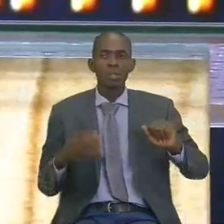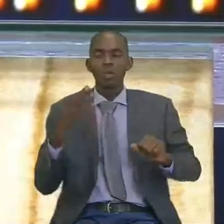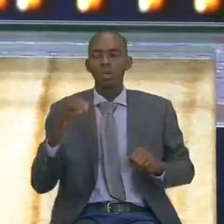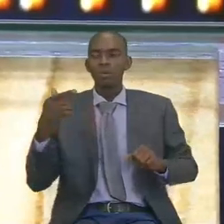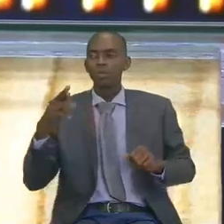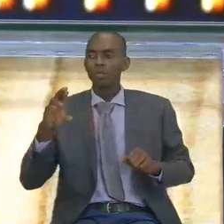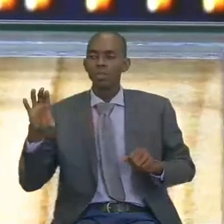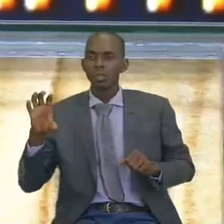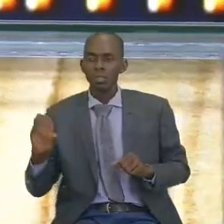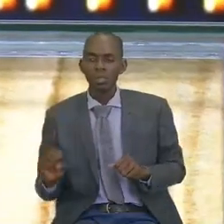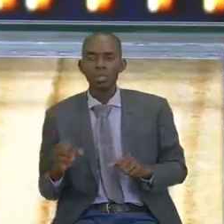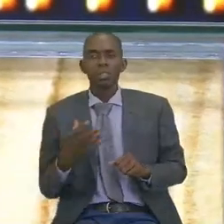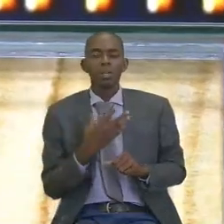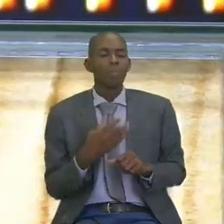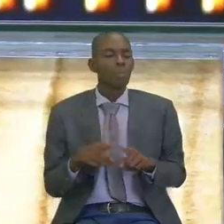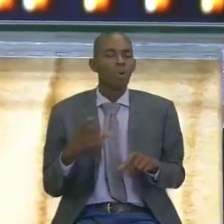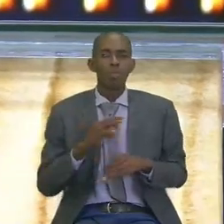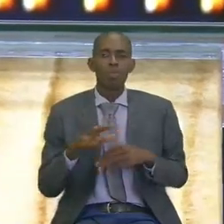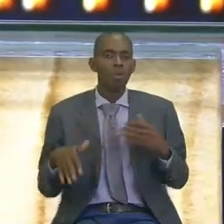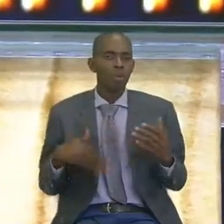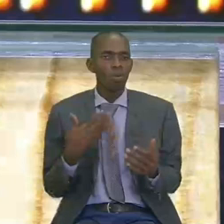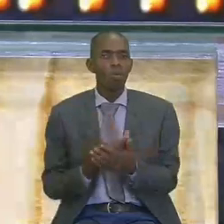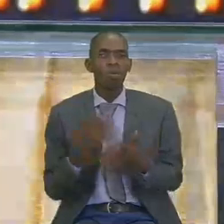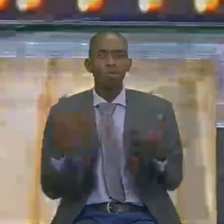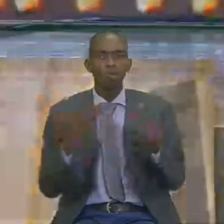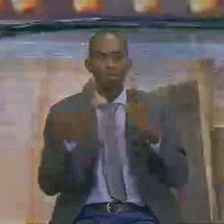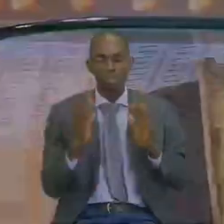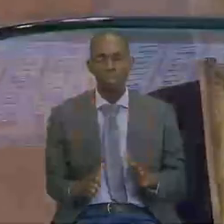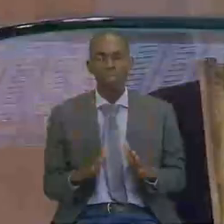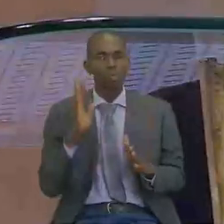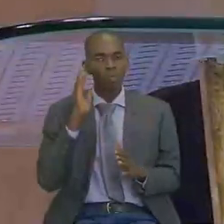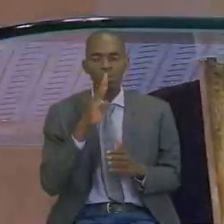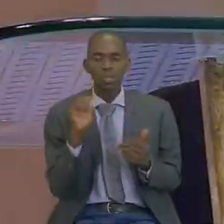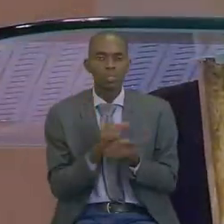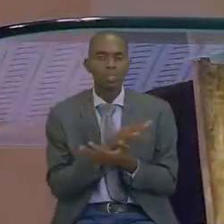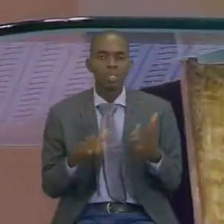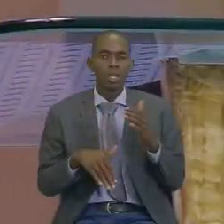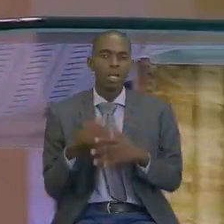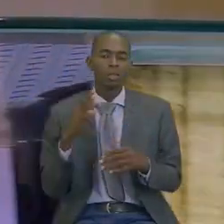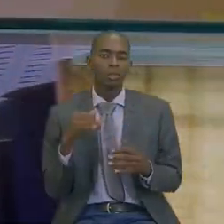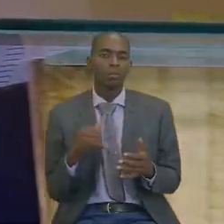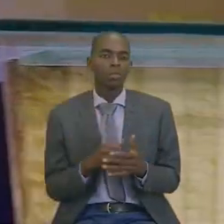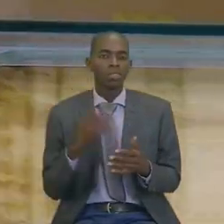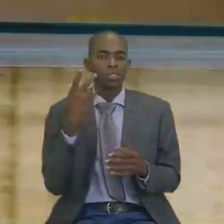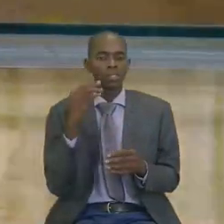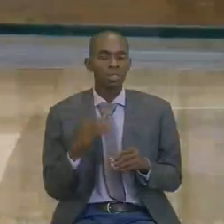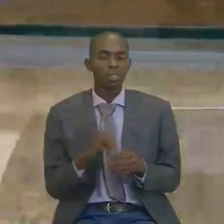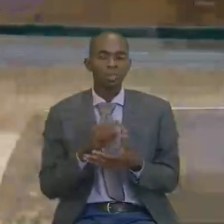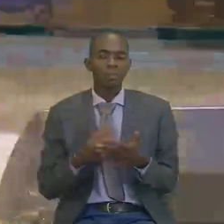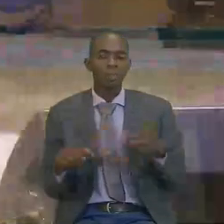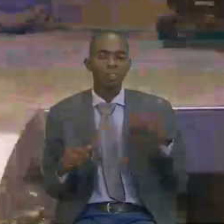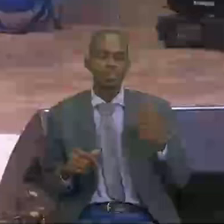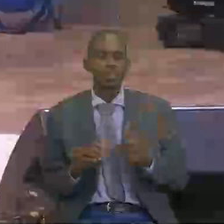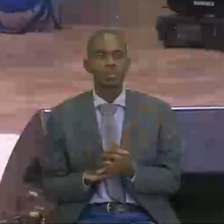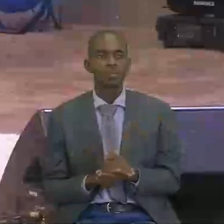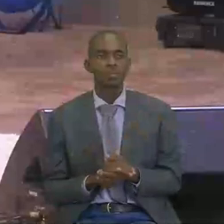hommes, tous les pécheurs. Le Seigneur exterminera les pécheurs. Verset 10 nous dit,